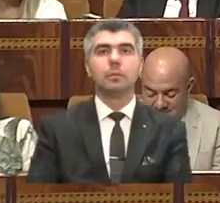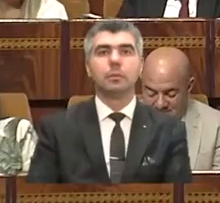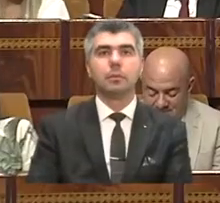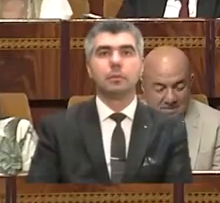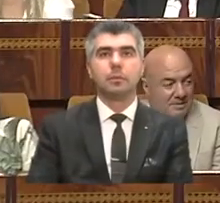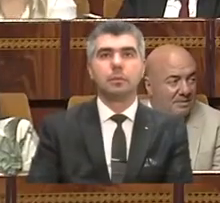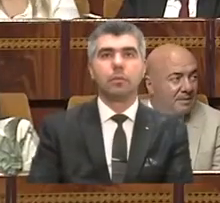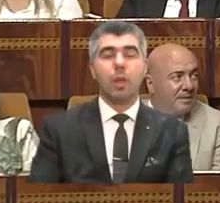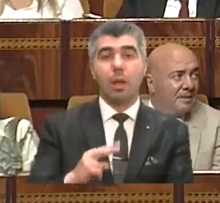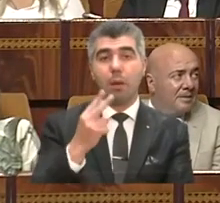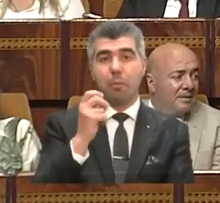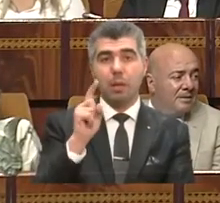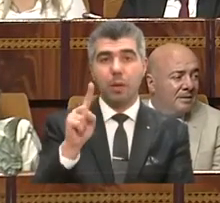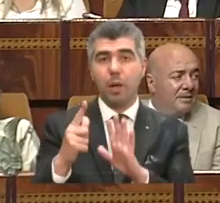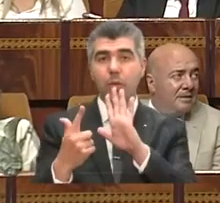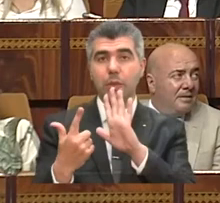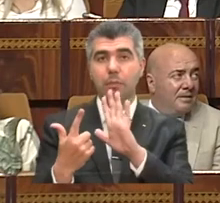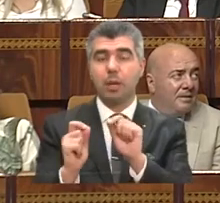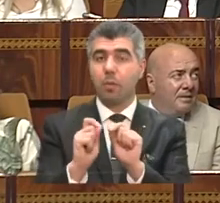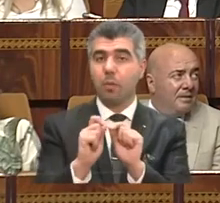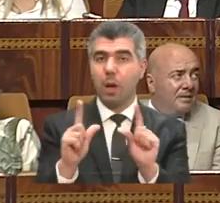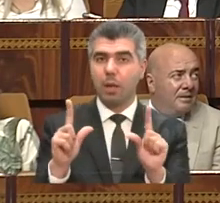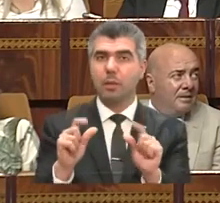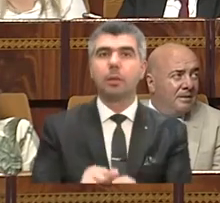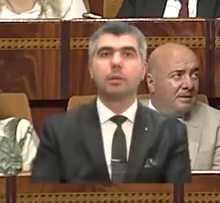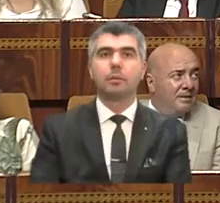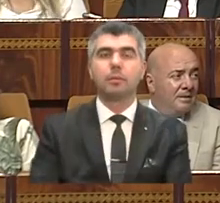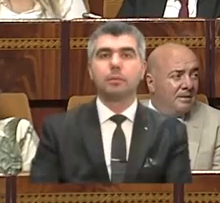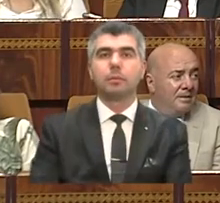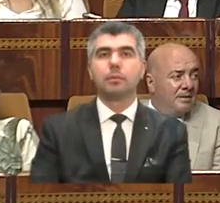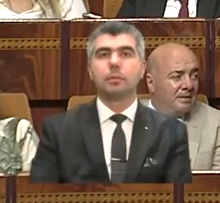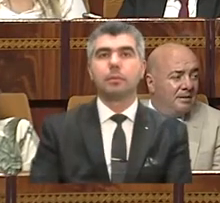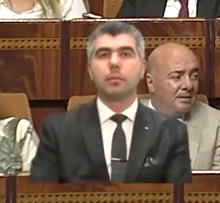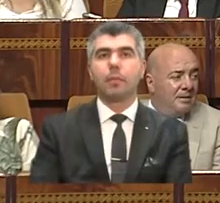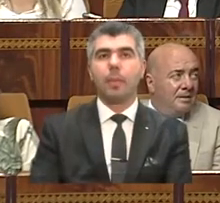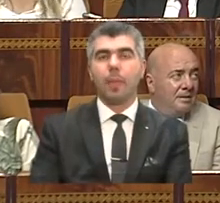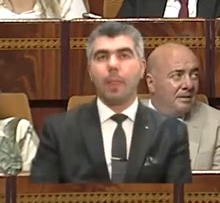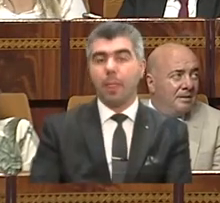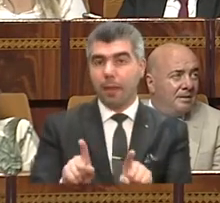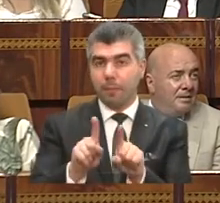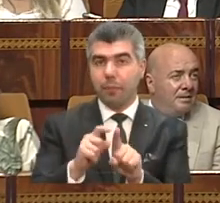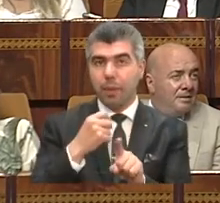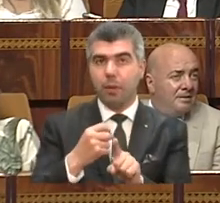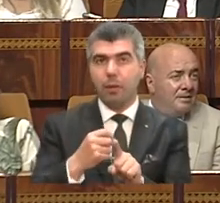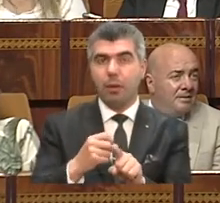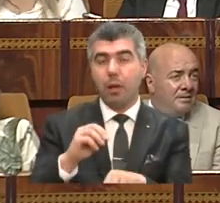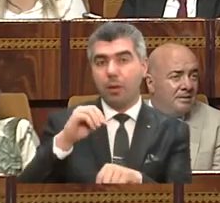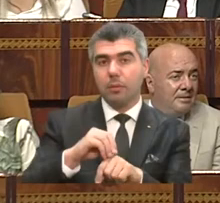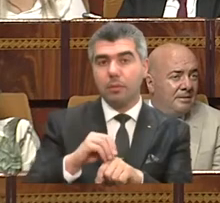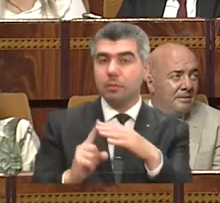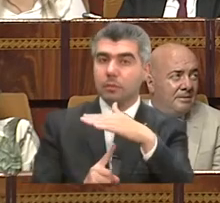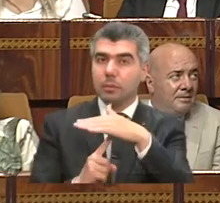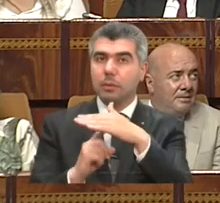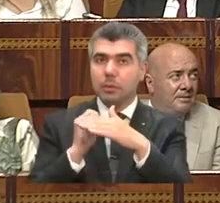فيما يخص الماده 271 راه واضحه السيد رئيس الفريق، واضحه على انه باش يطلب الطالب ديال هذا